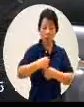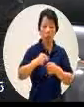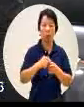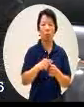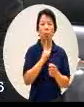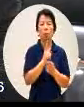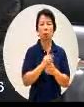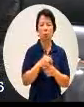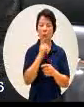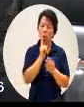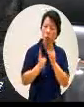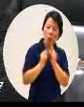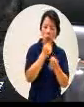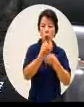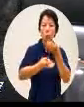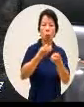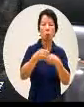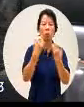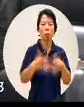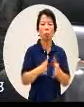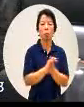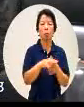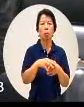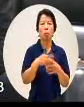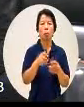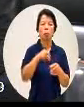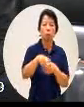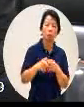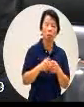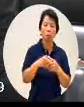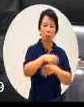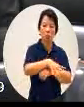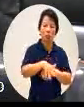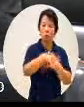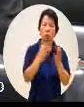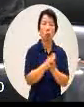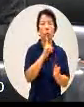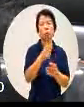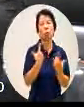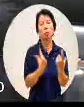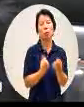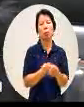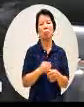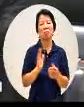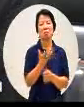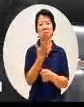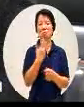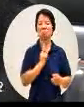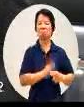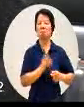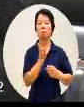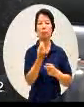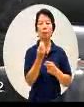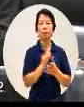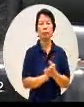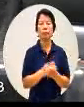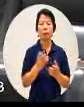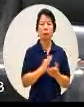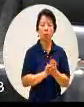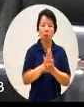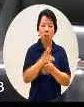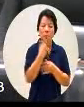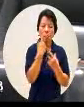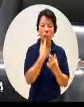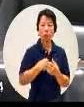講法其實跟後來的體育處長幾乎都是一樣但是我就不信這一套後來呢還